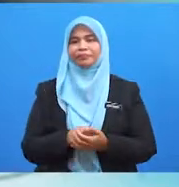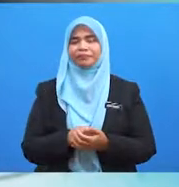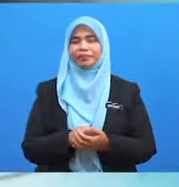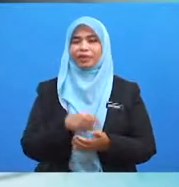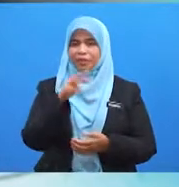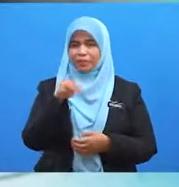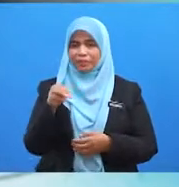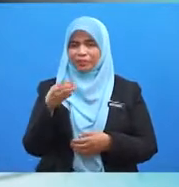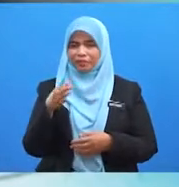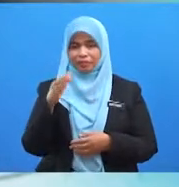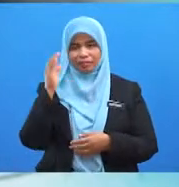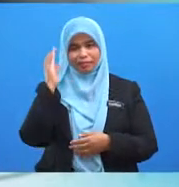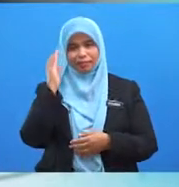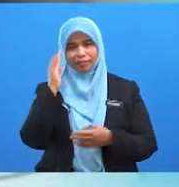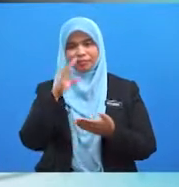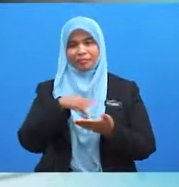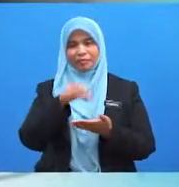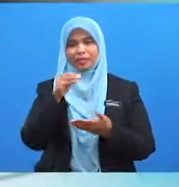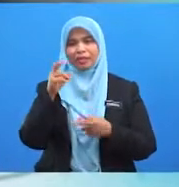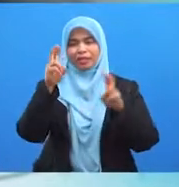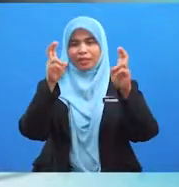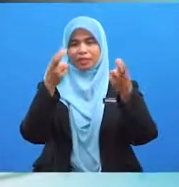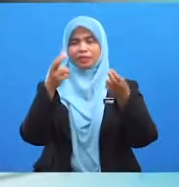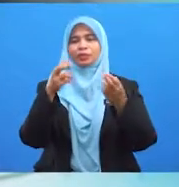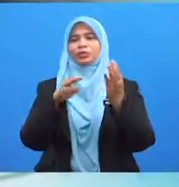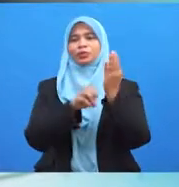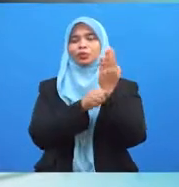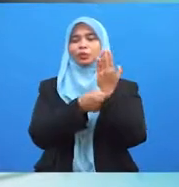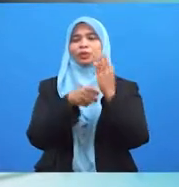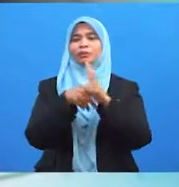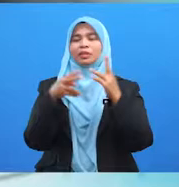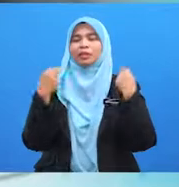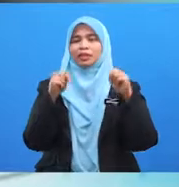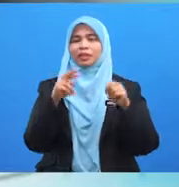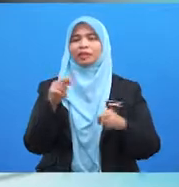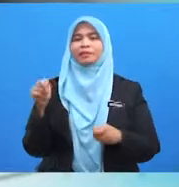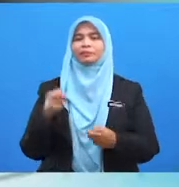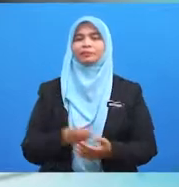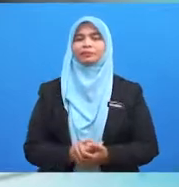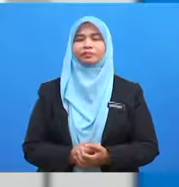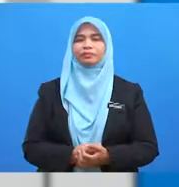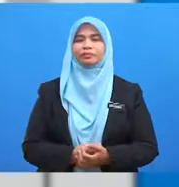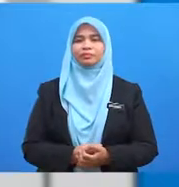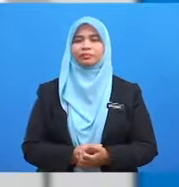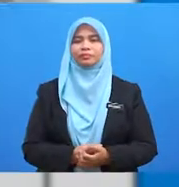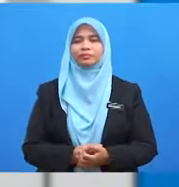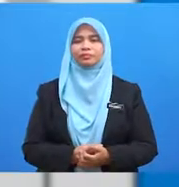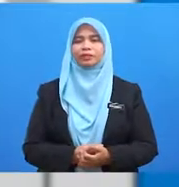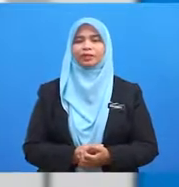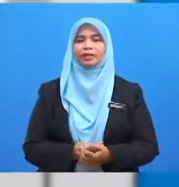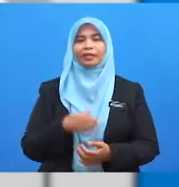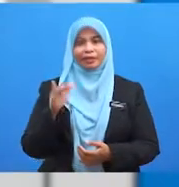Murid-murid telah mempelajari tajuk keperluan sumber perniagaan pada bab sebelum ini.